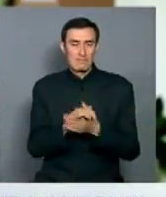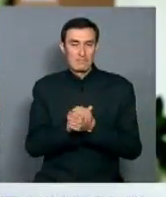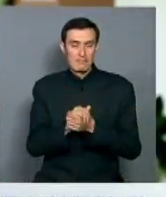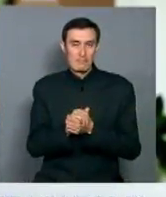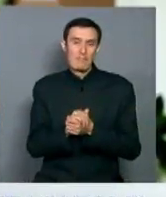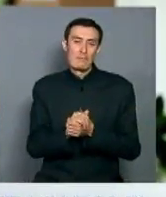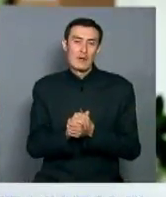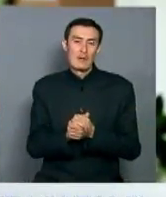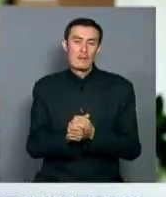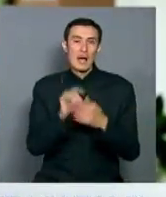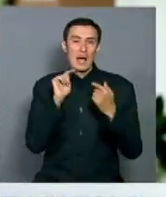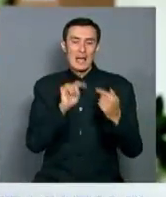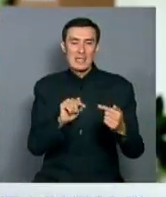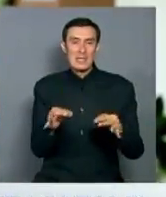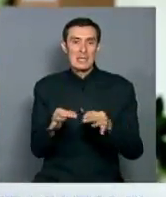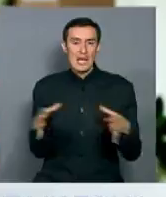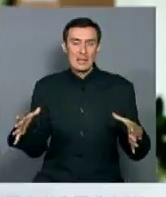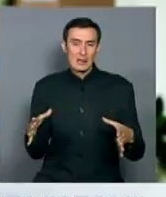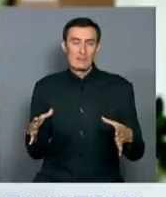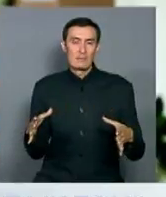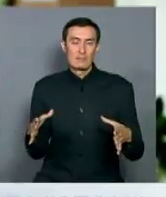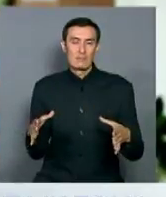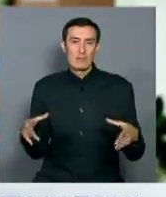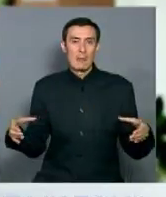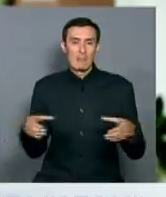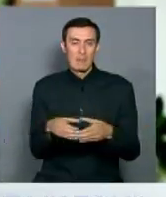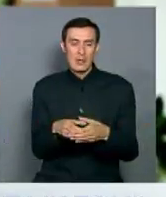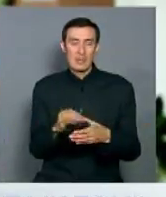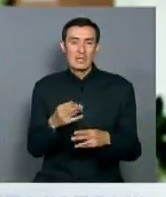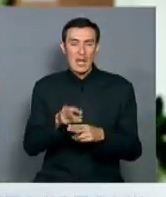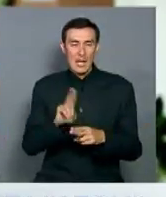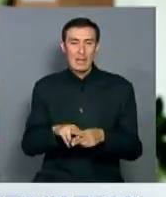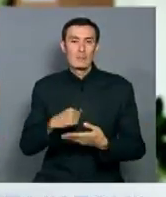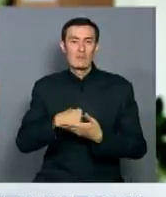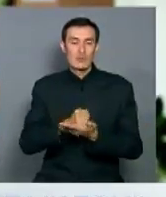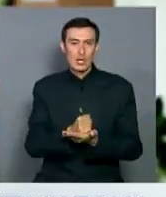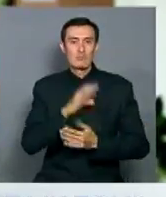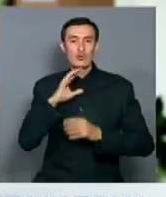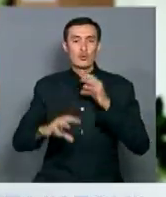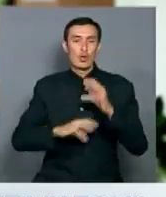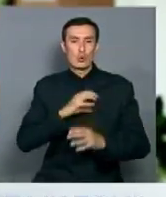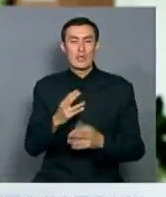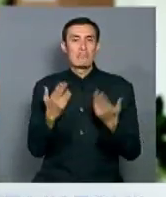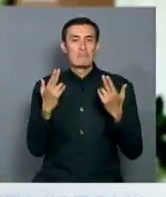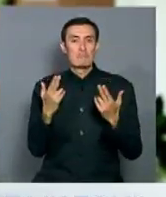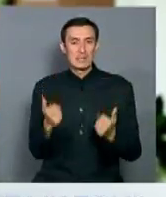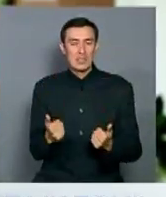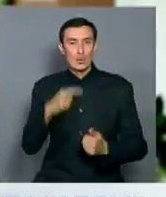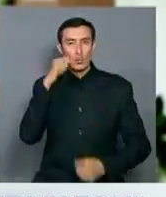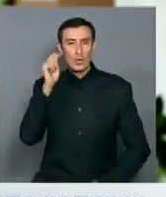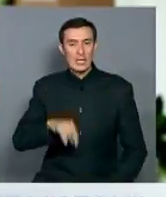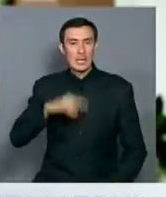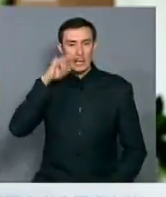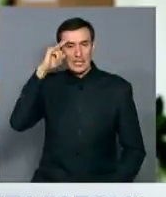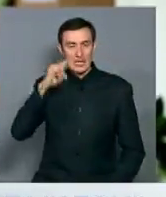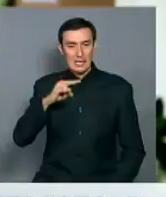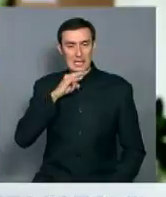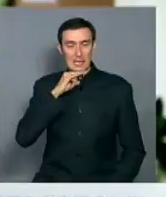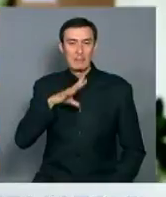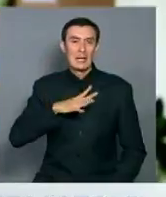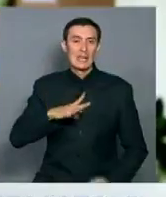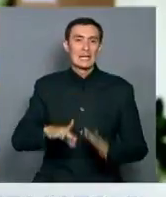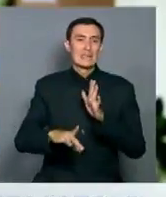антиядерном движении. И недаром свидетельством тому это международное признание. Украина и Казахстан